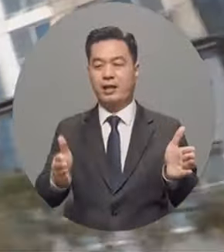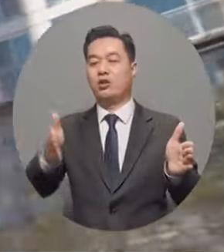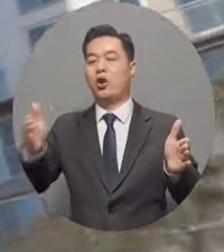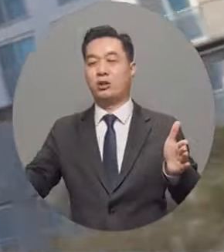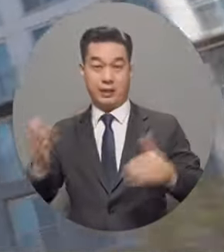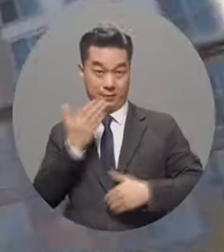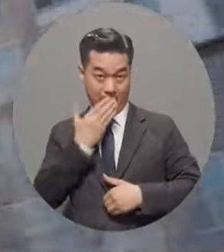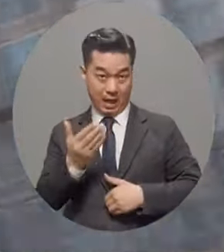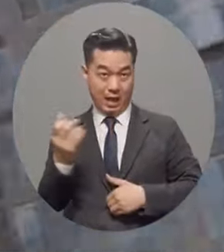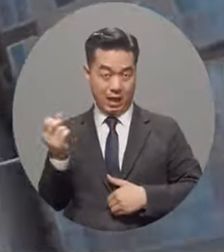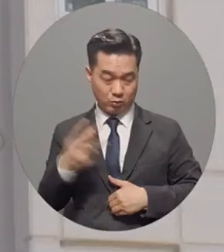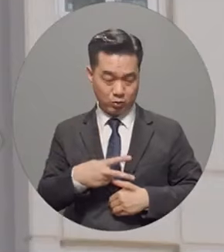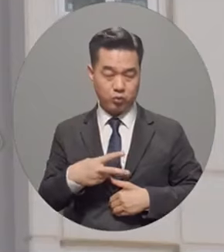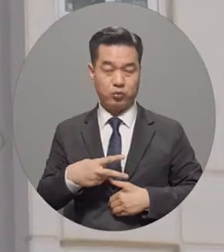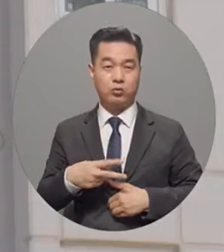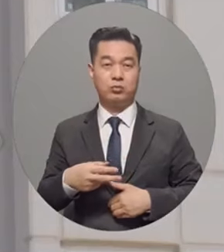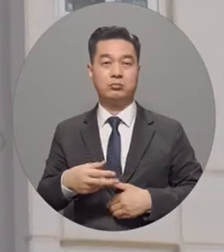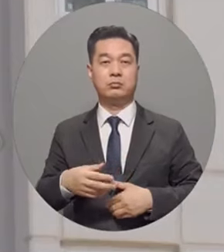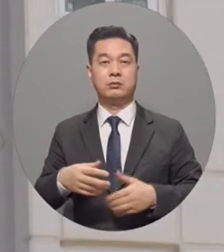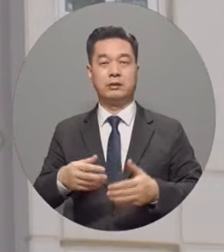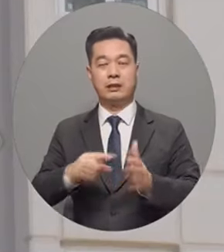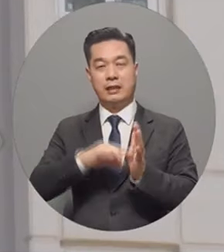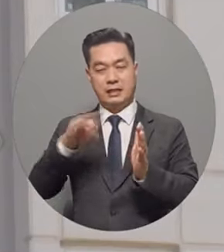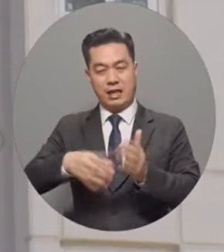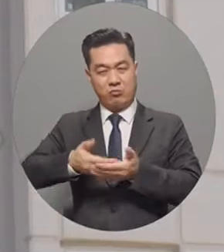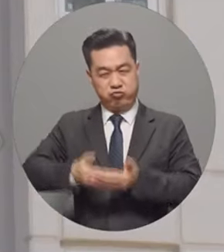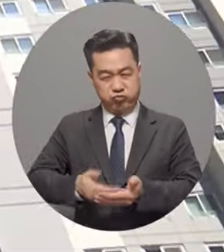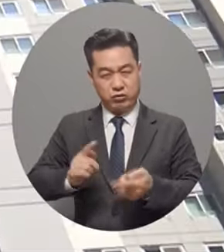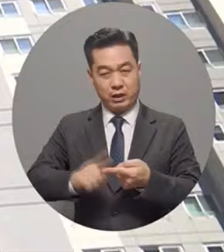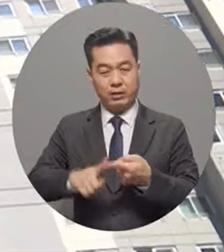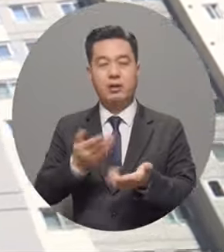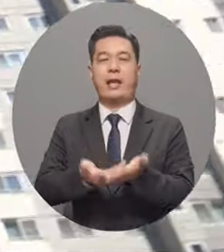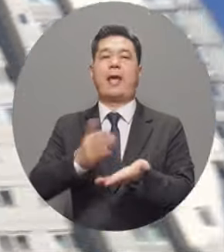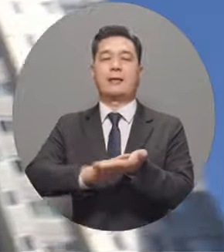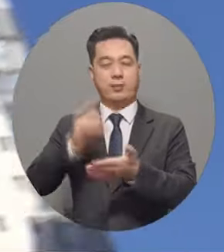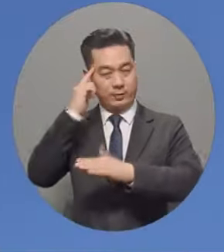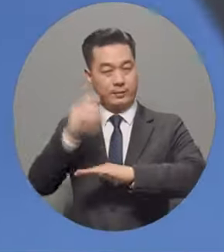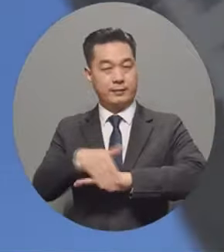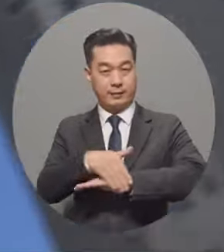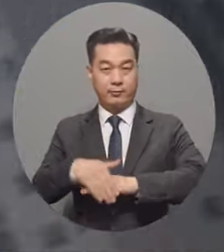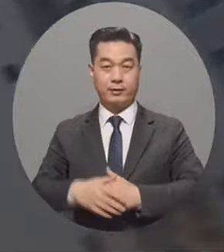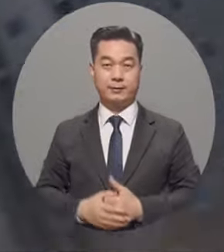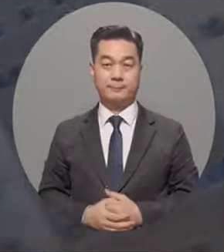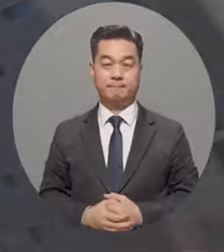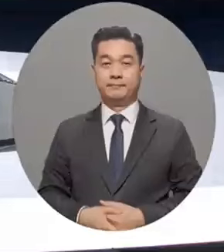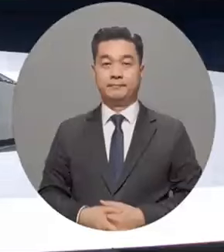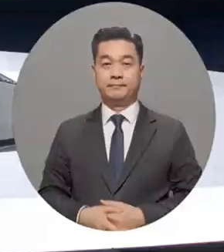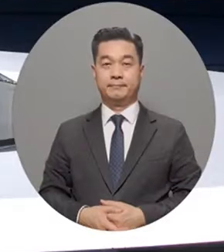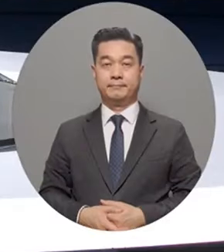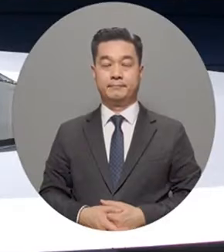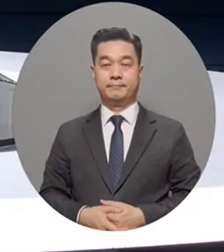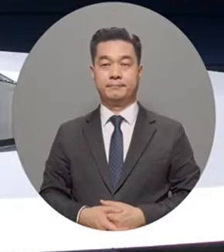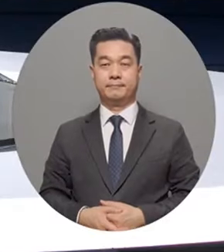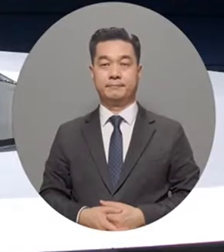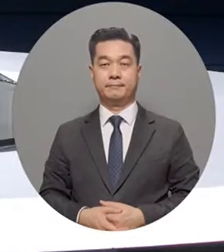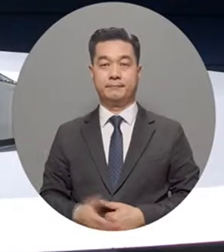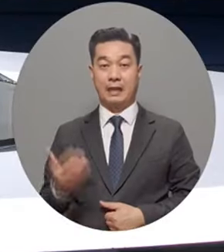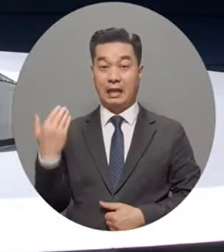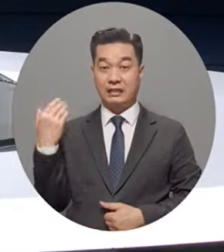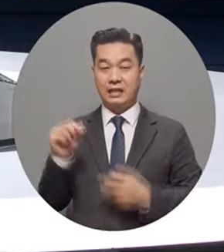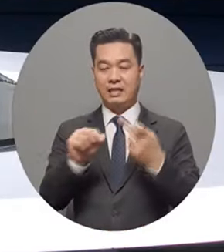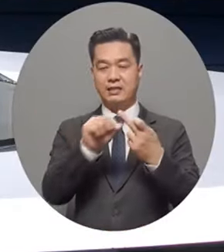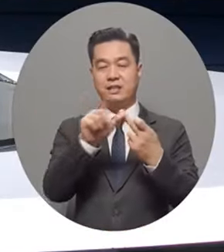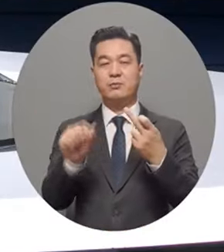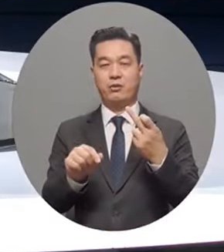연장하거나 중과세 폐지를 포함한 세법 개정안을 추진할 방침입니다. MBC 뉴스 오유림입니다. 지난달